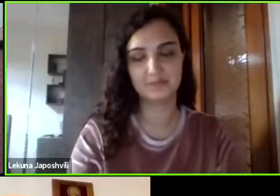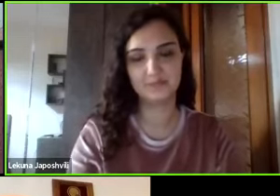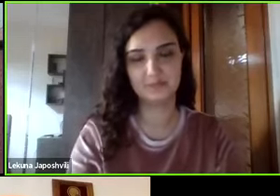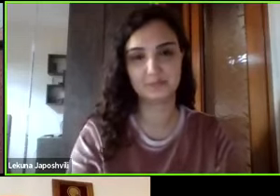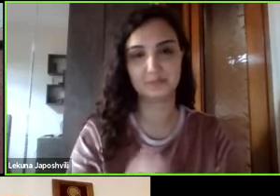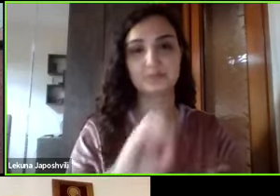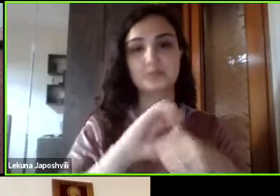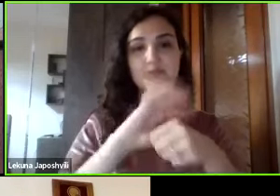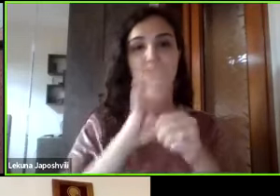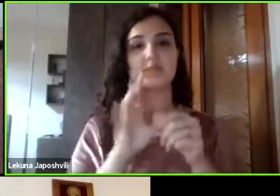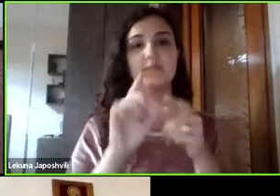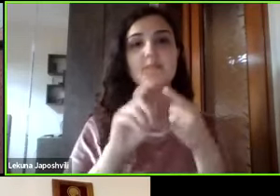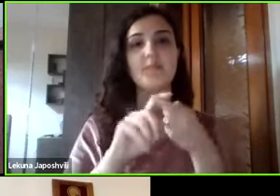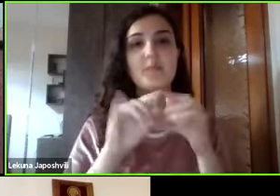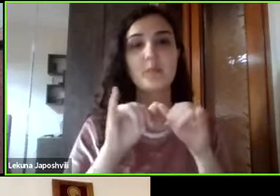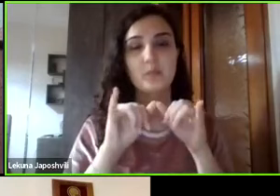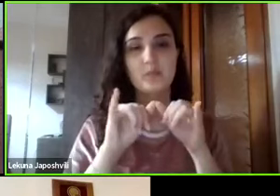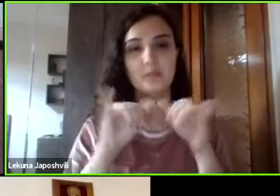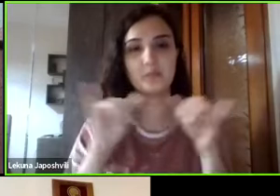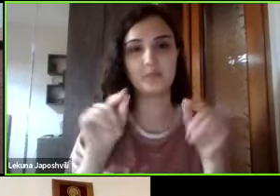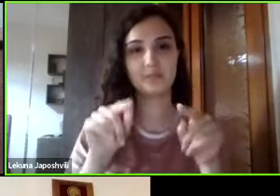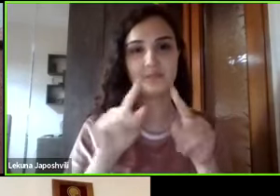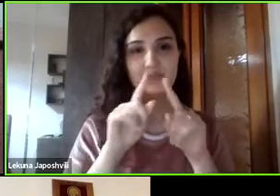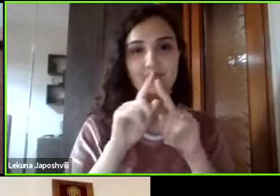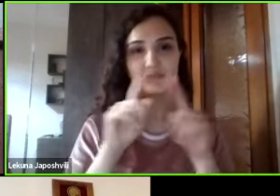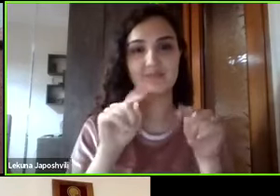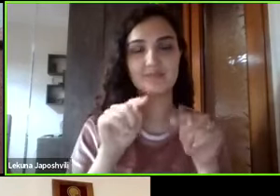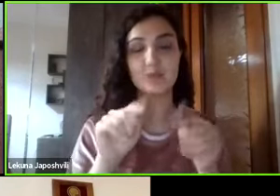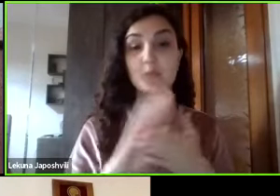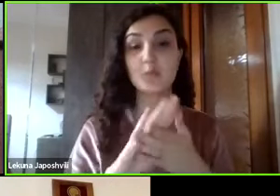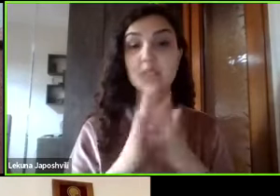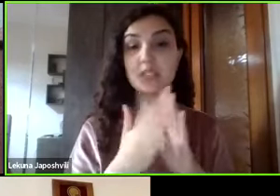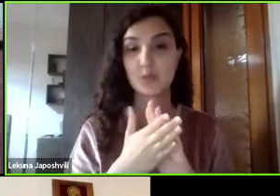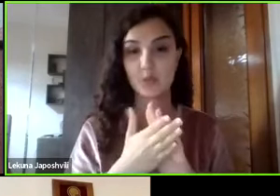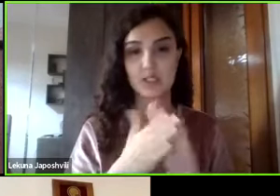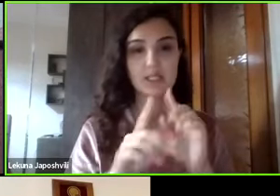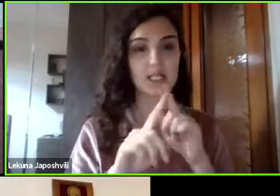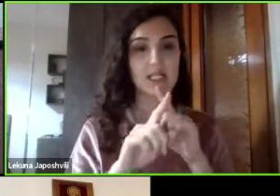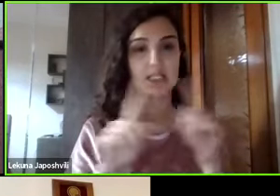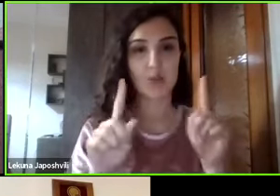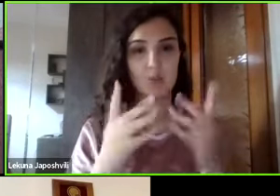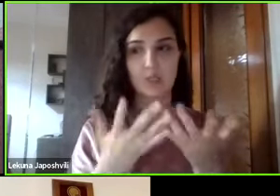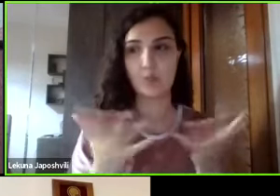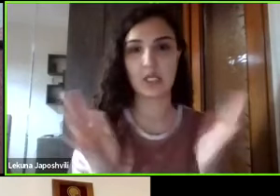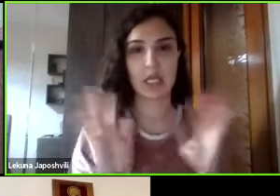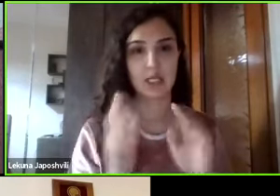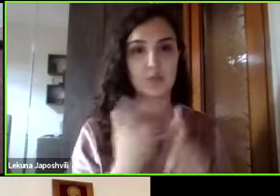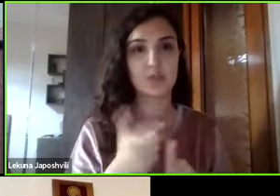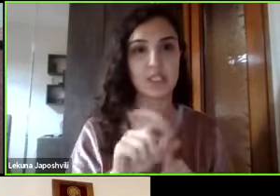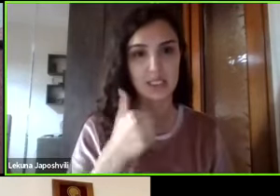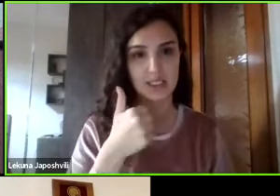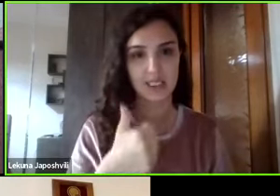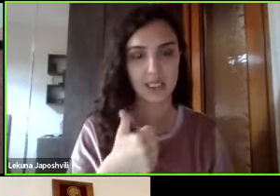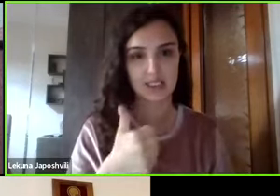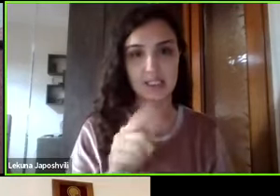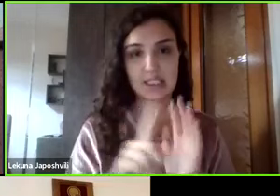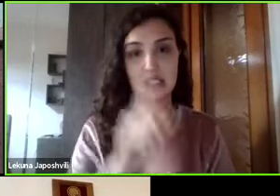COVID-ის პანდემია მოიტანა განსაკუთრებული სიტუაცია, განსაკუთრებული გარემოა, ძალიან კარგი